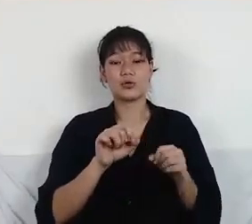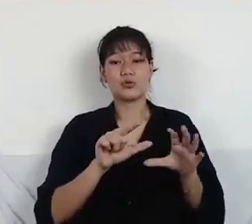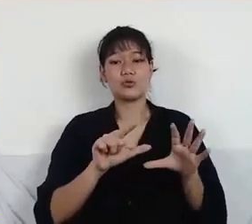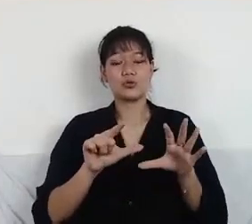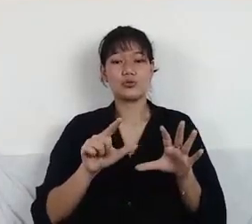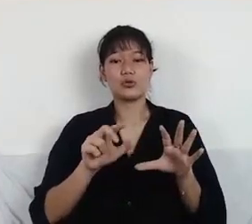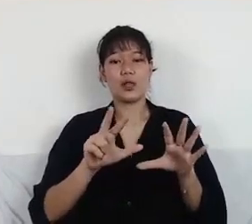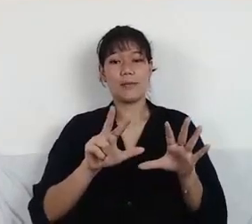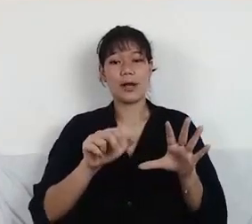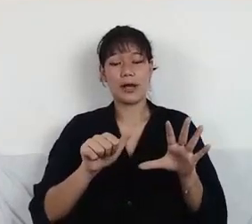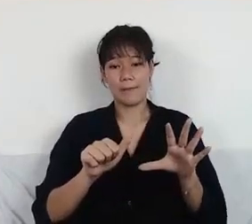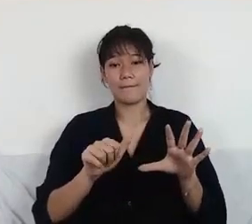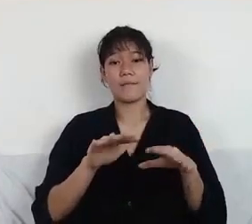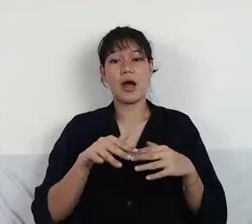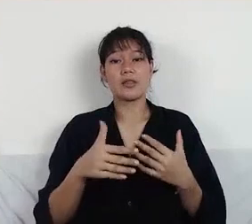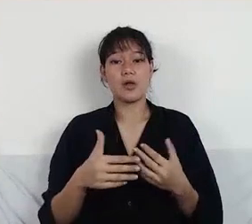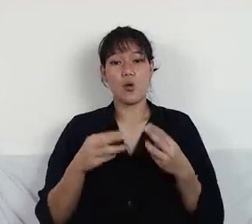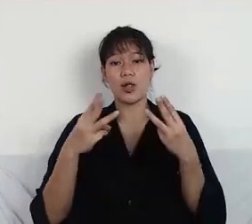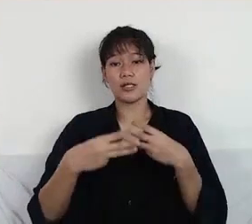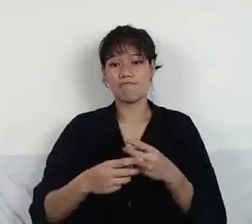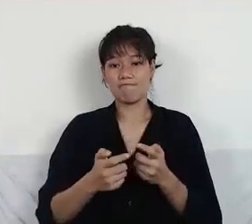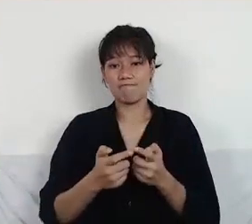3107786 atau WA